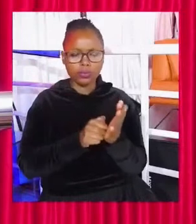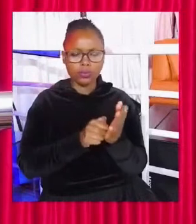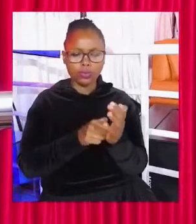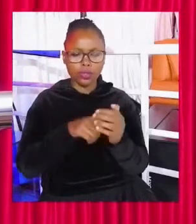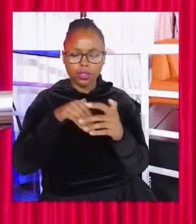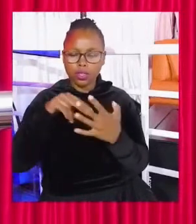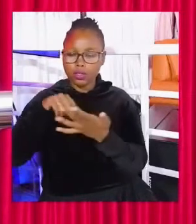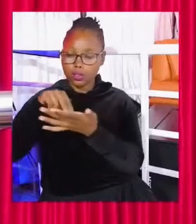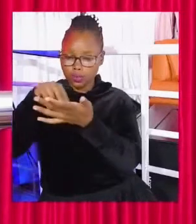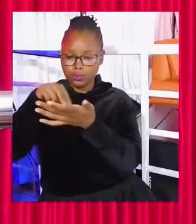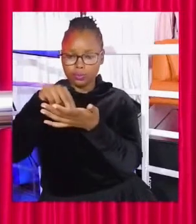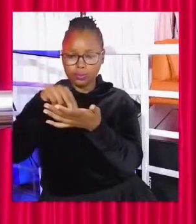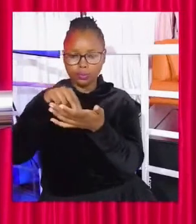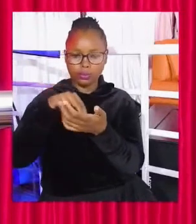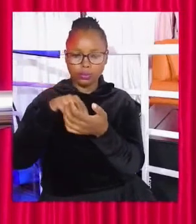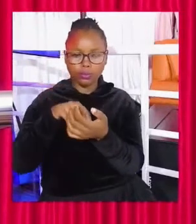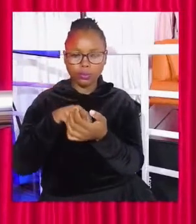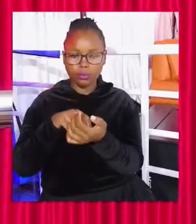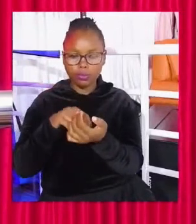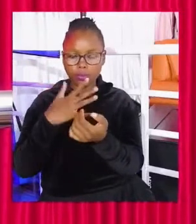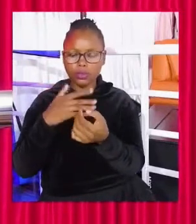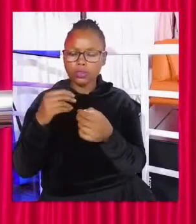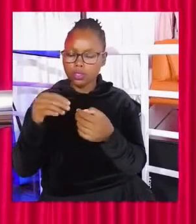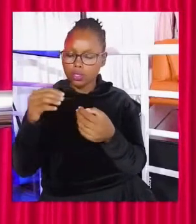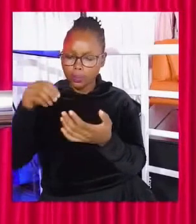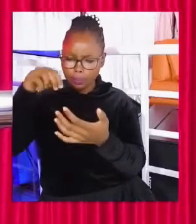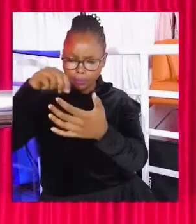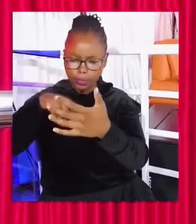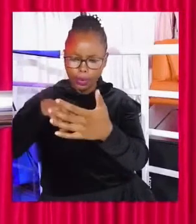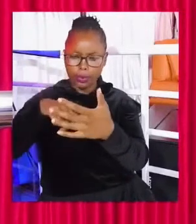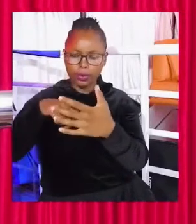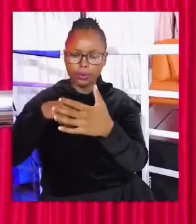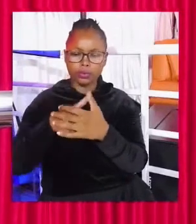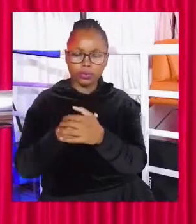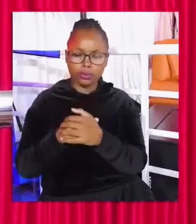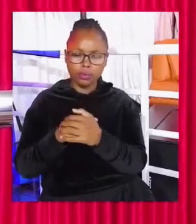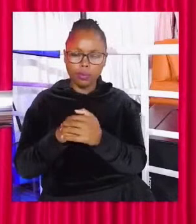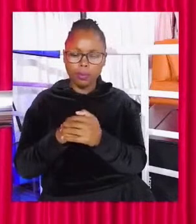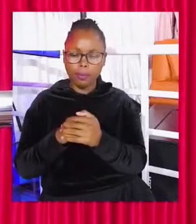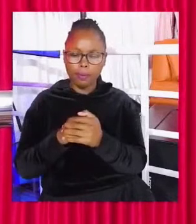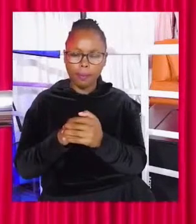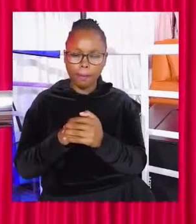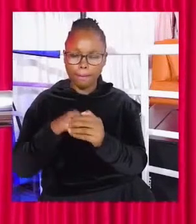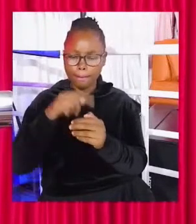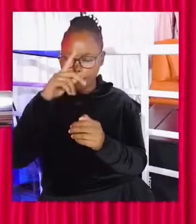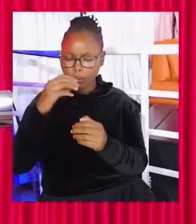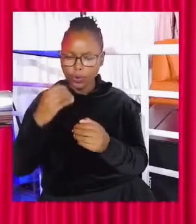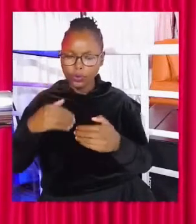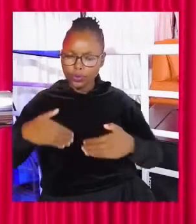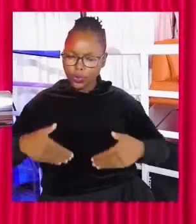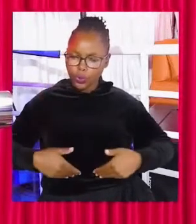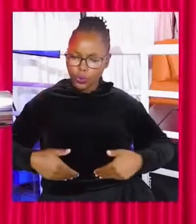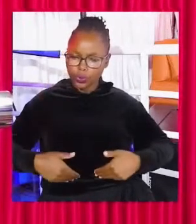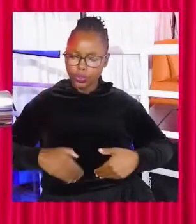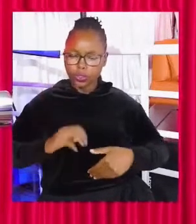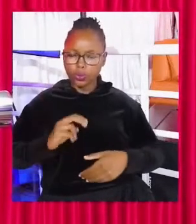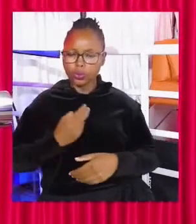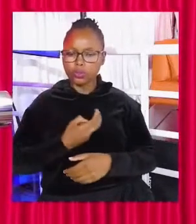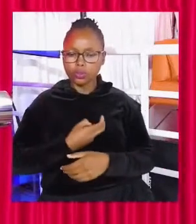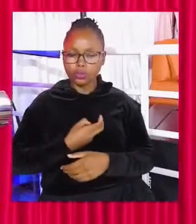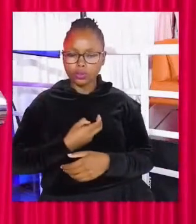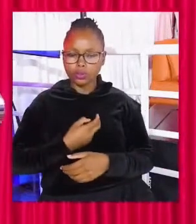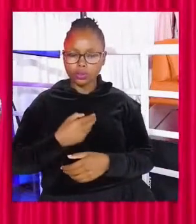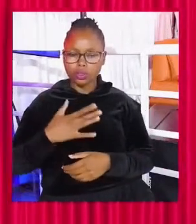mete marotoma Maria mehadete maroharagana Ndetodo anake na iretu maroharagana Ona